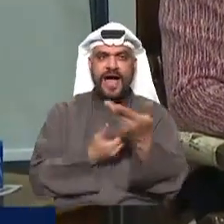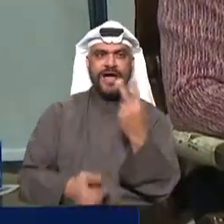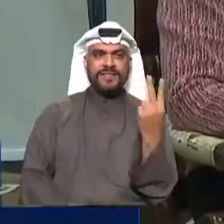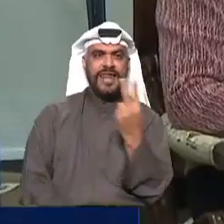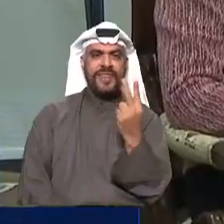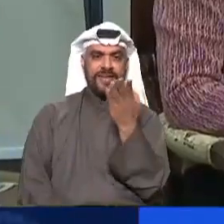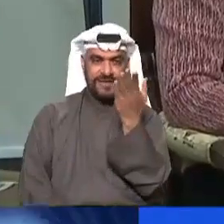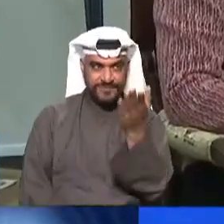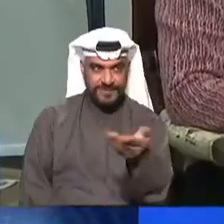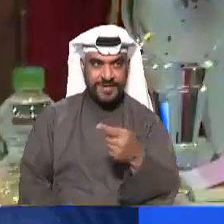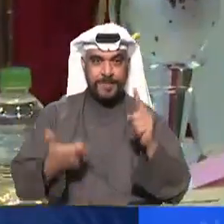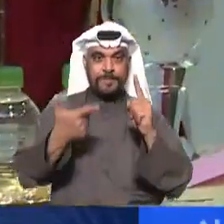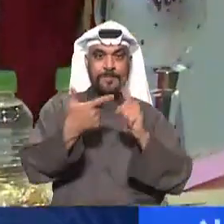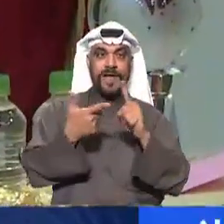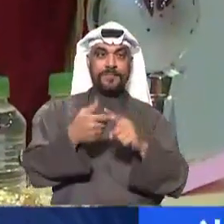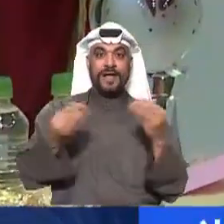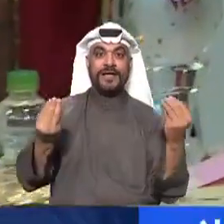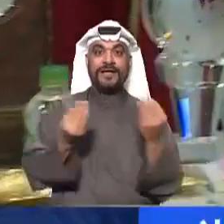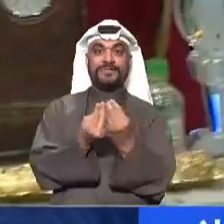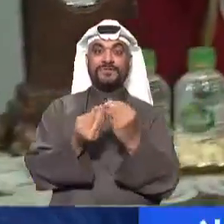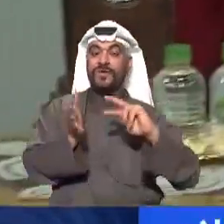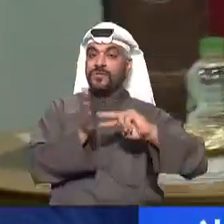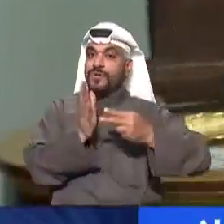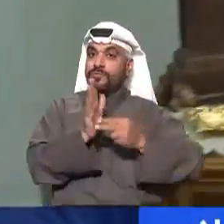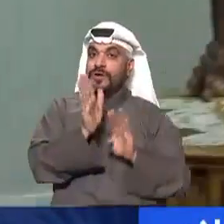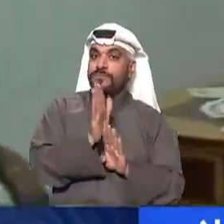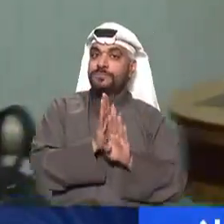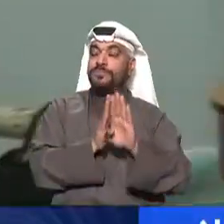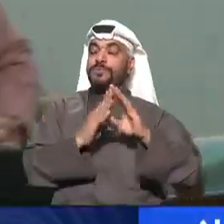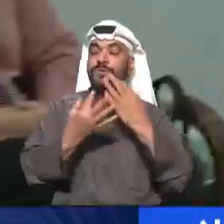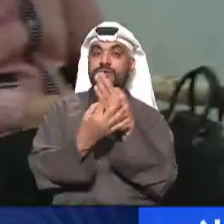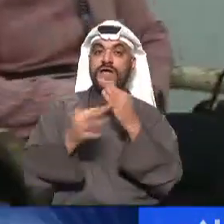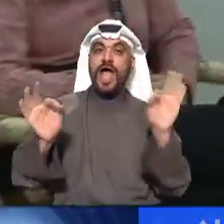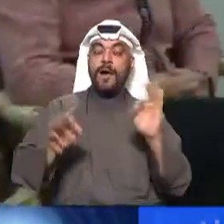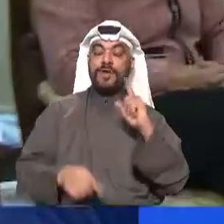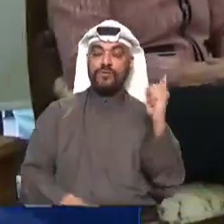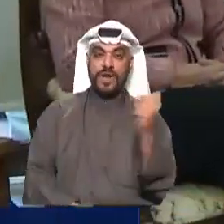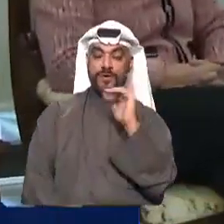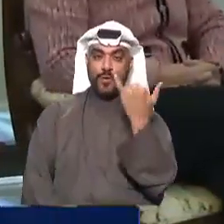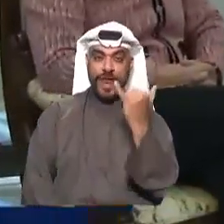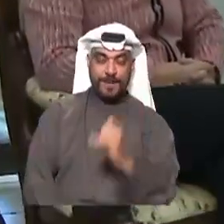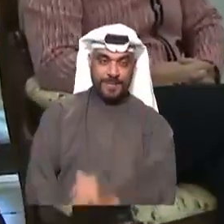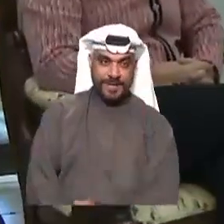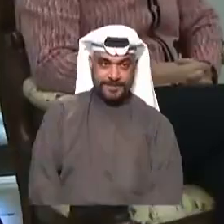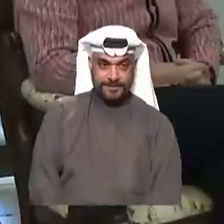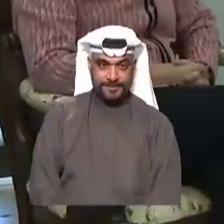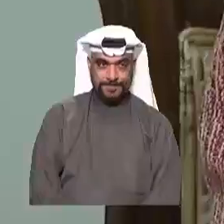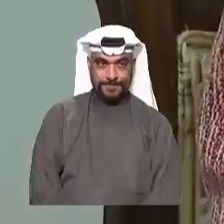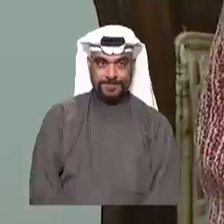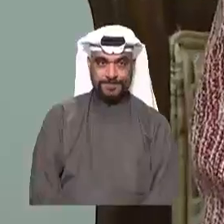البلدين، إضافة إلى تطورات الأوضاع على الساحتين الإقليمية والدولية.